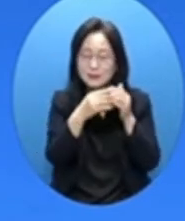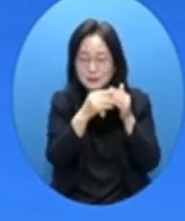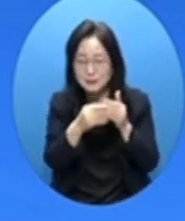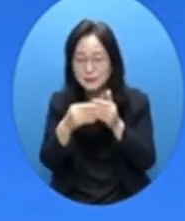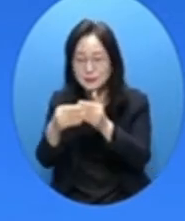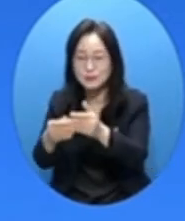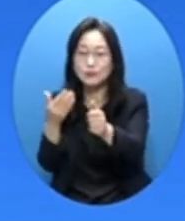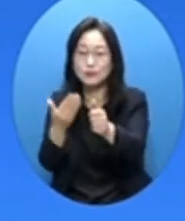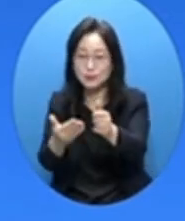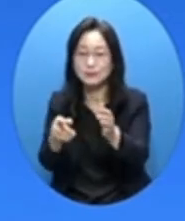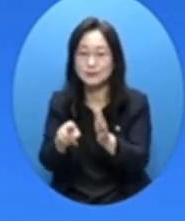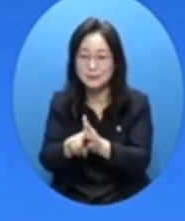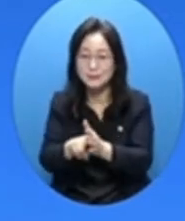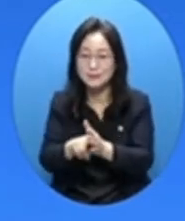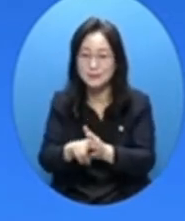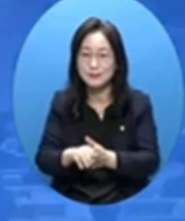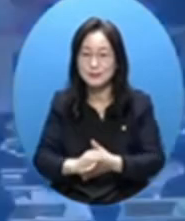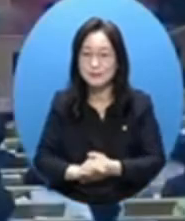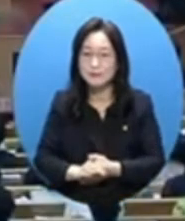주실 것입니다